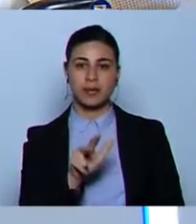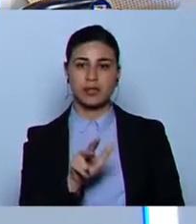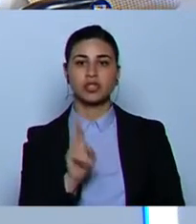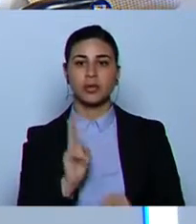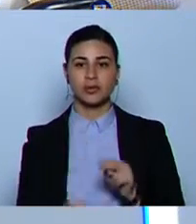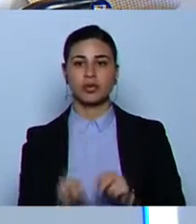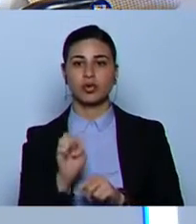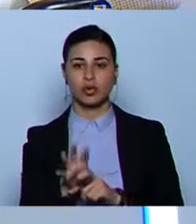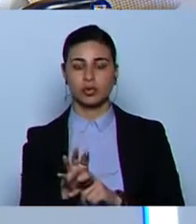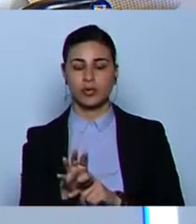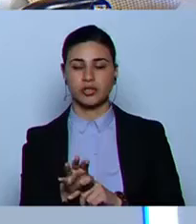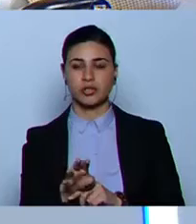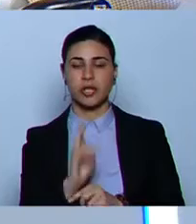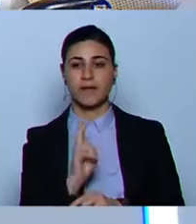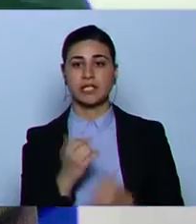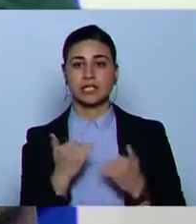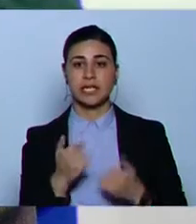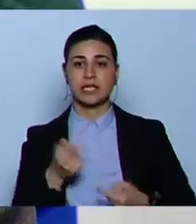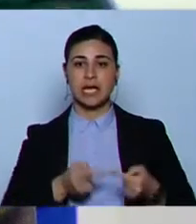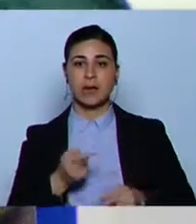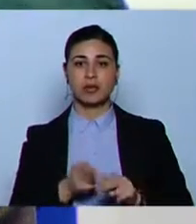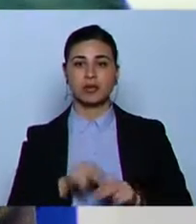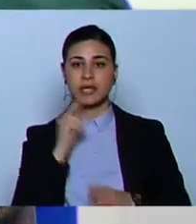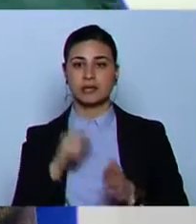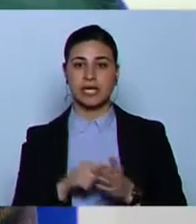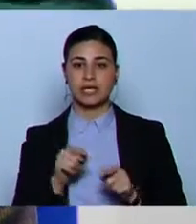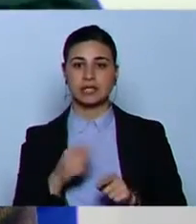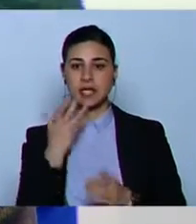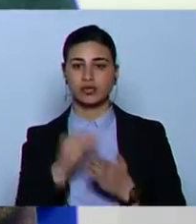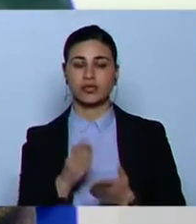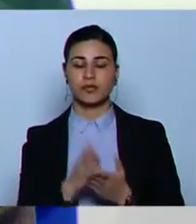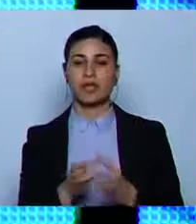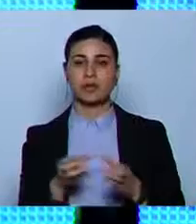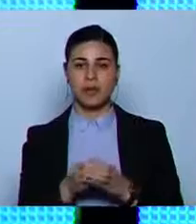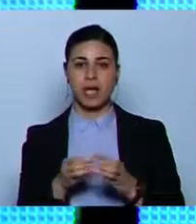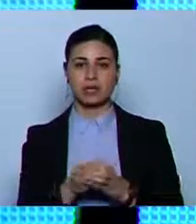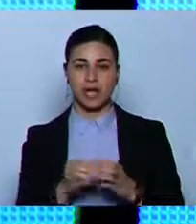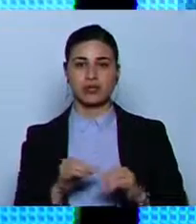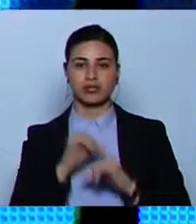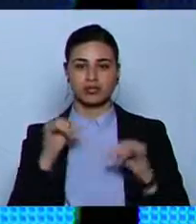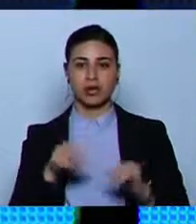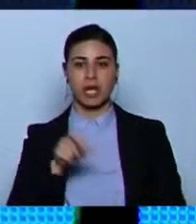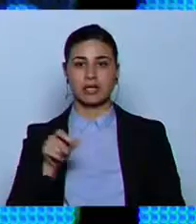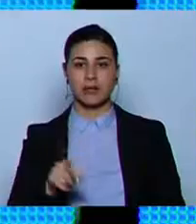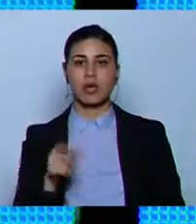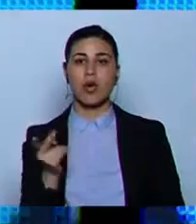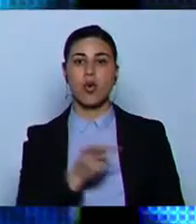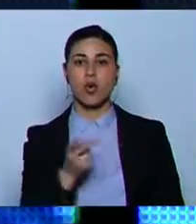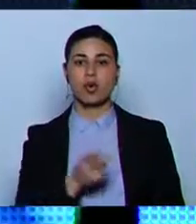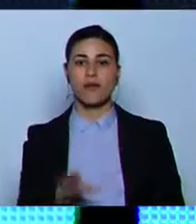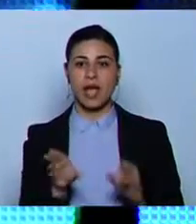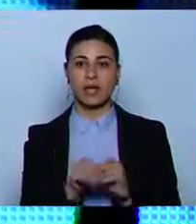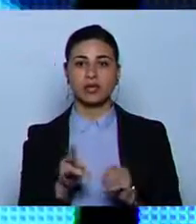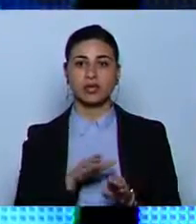და დამთავრებულიოთ 14-ში. ვინც დღეს კამათობს ამ საკითხზე, ჩვენ ვართ მასა აყოლილი, ვინც კამათობს ორივე მხარე ერთად